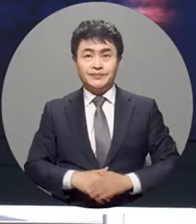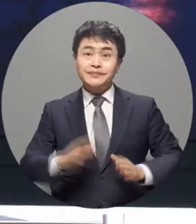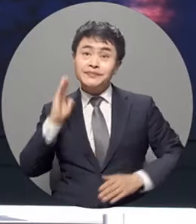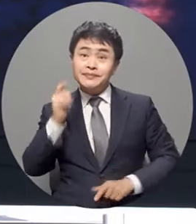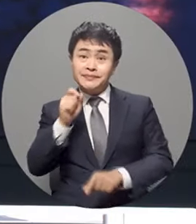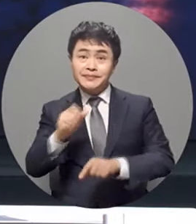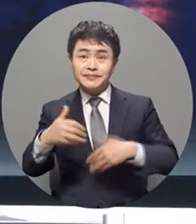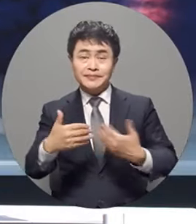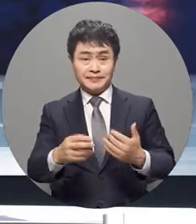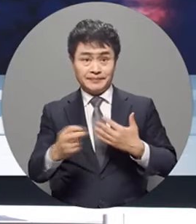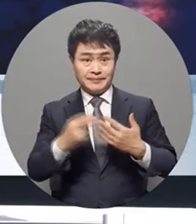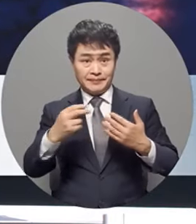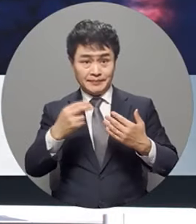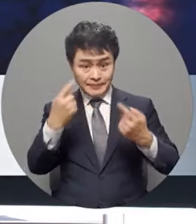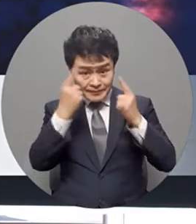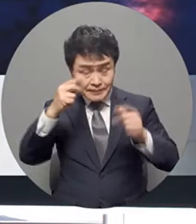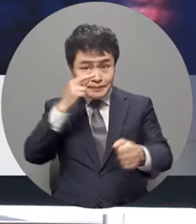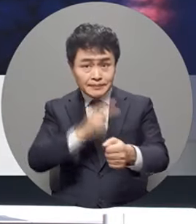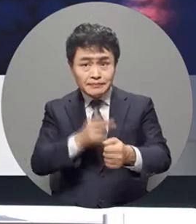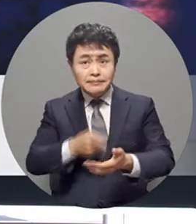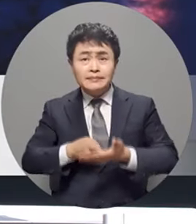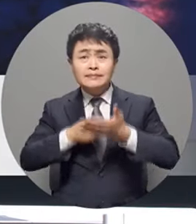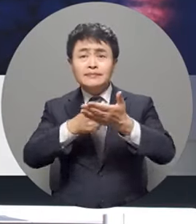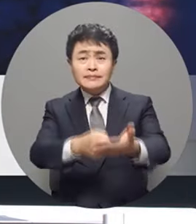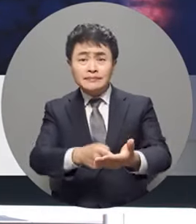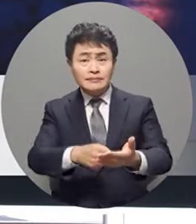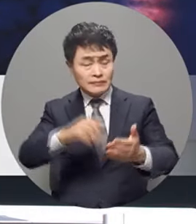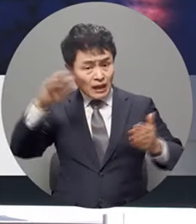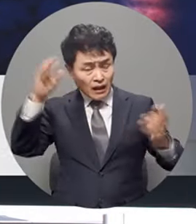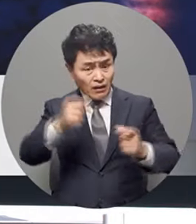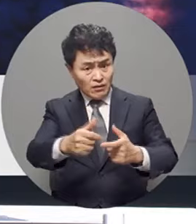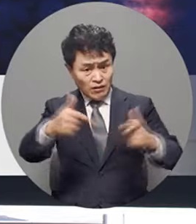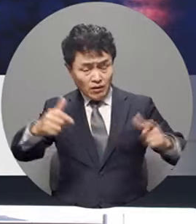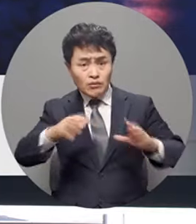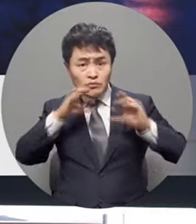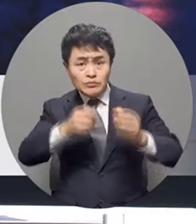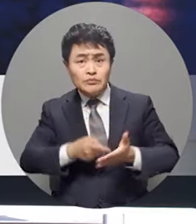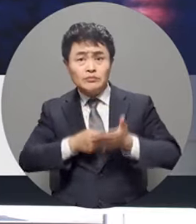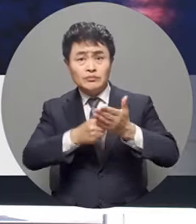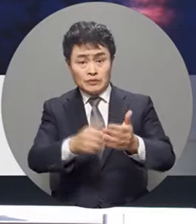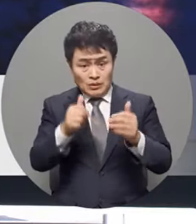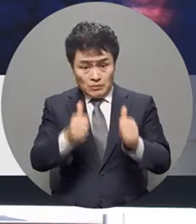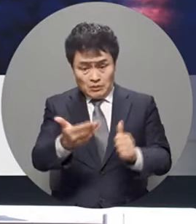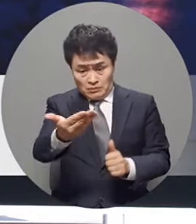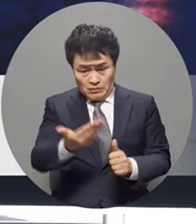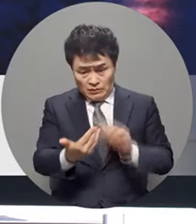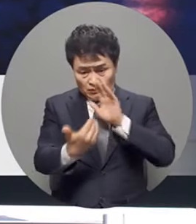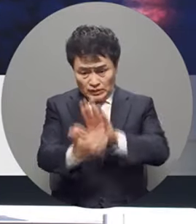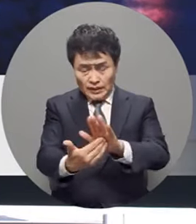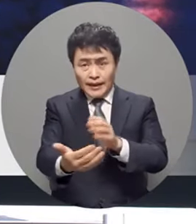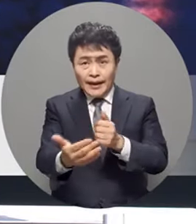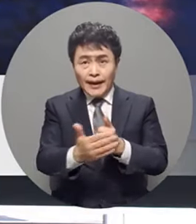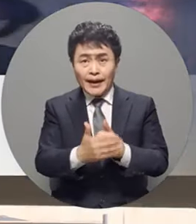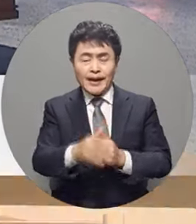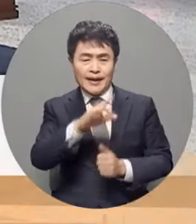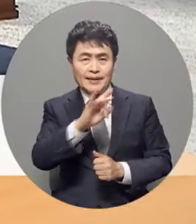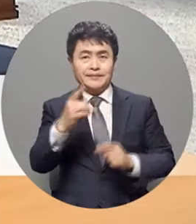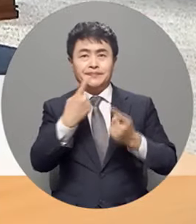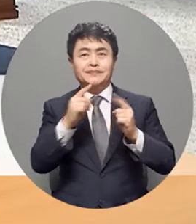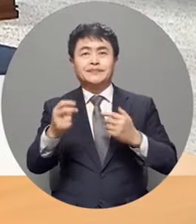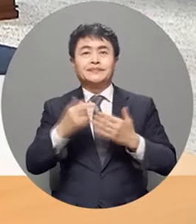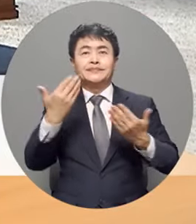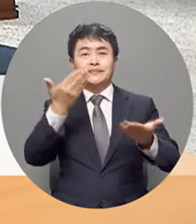대통령실이 의대 교수 등이 제기한 의대 증원 집행 정지 신청을 법원이 받아들이지 않은만큼 각 대학의